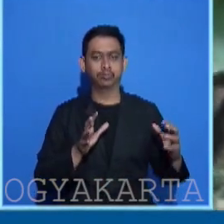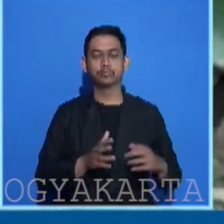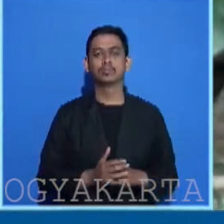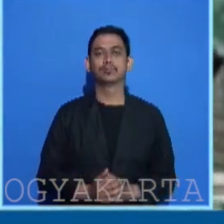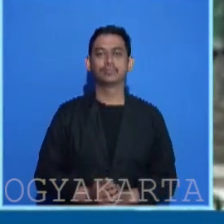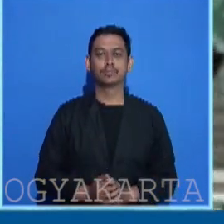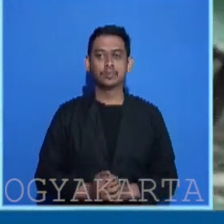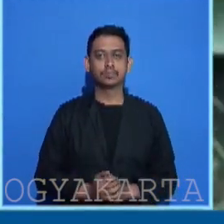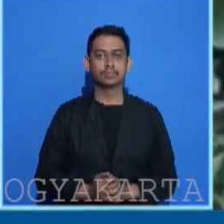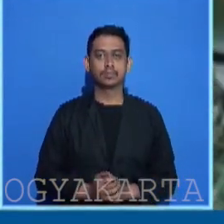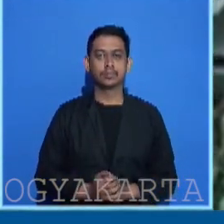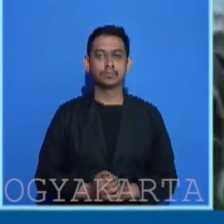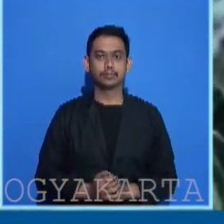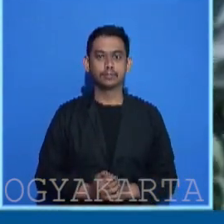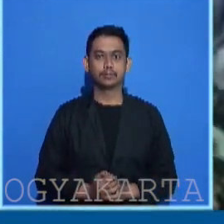nganu